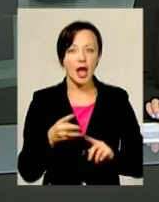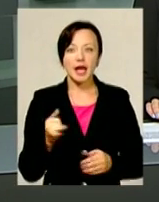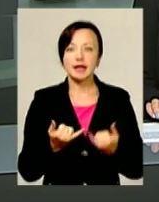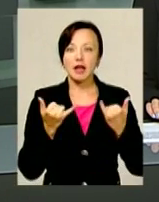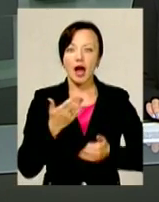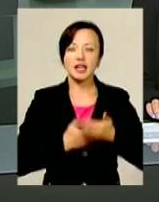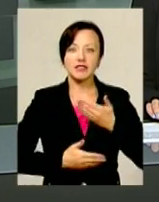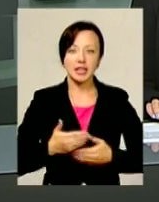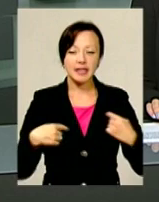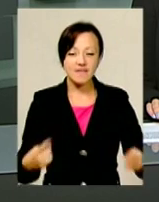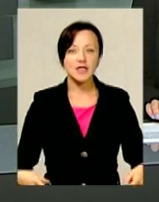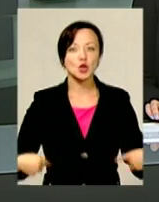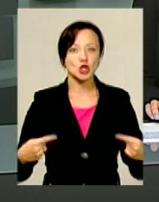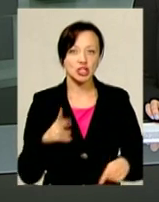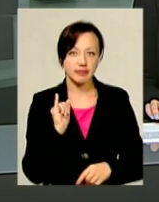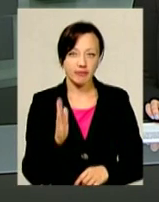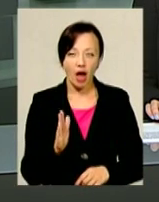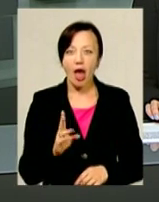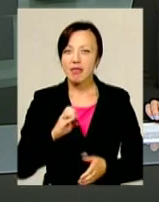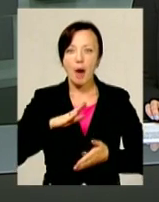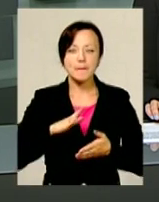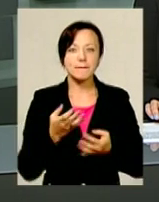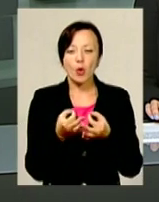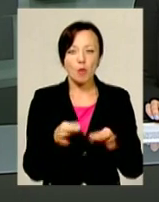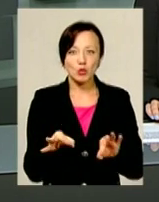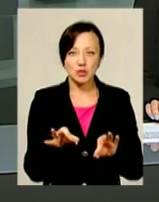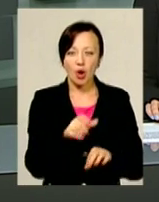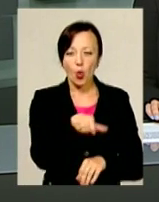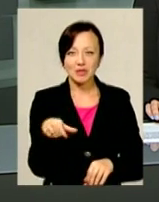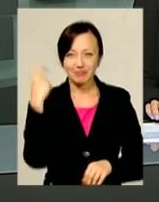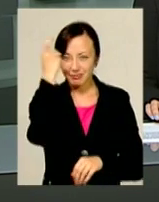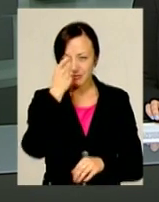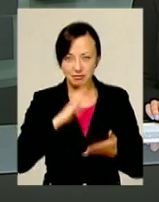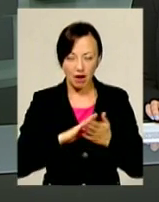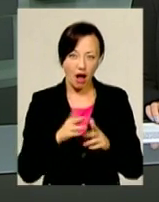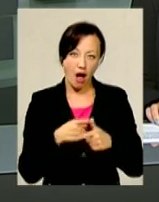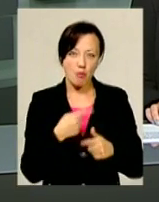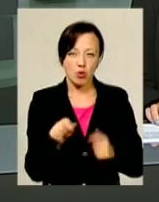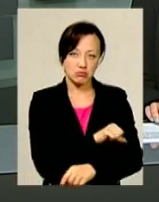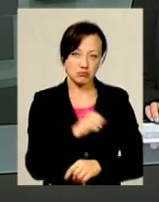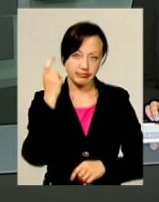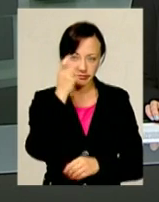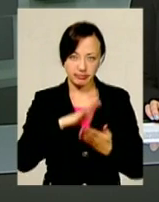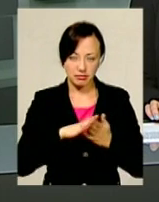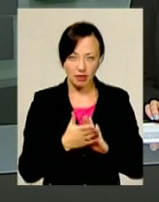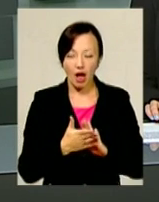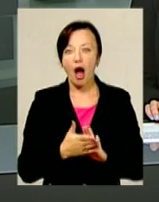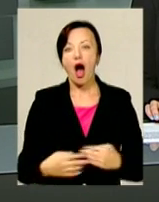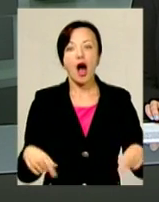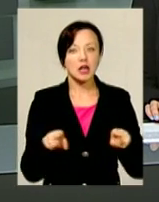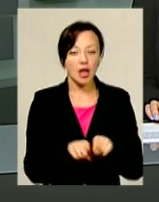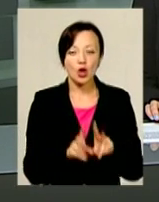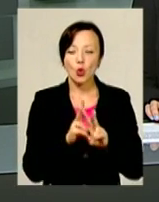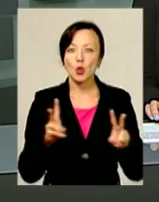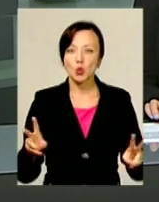для інвалідів-візочників. Не пропустять на матч осіб у стані алкогольного чи наркотичного сп'яніння, а також тих,